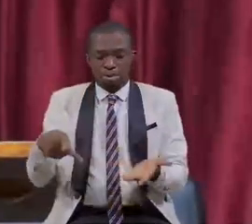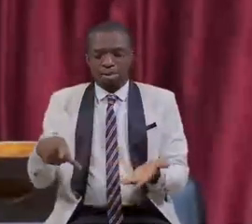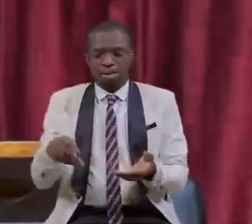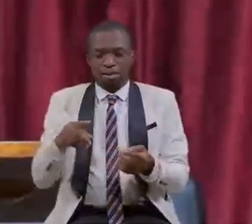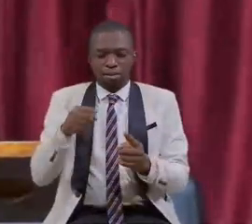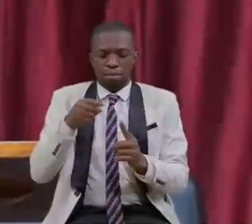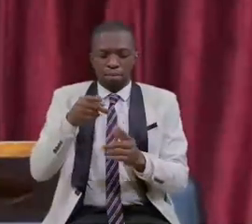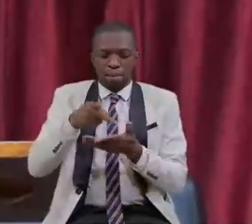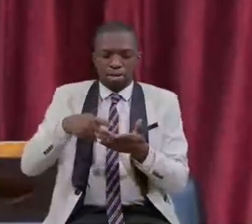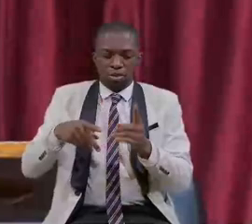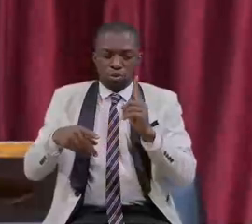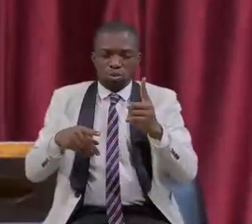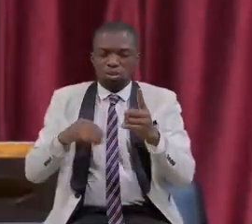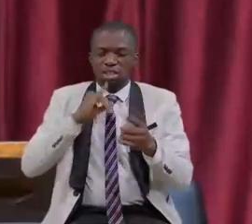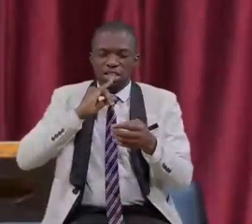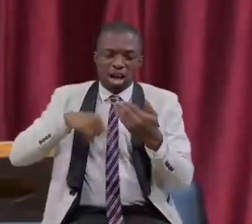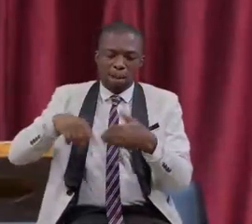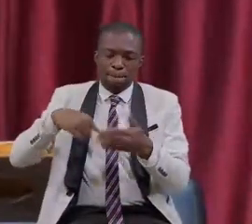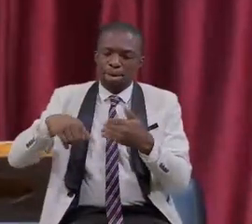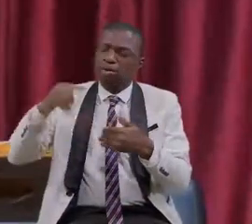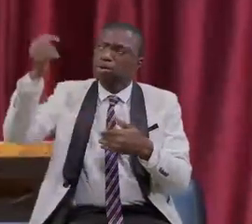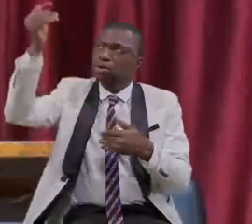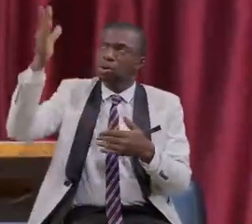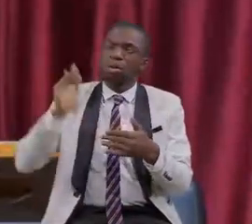La première partie s'adresse à Dieu, notre Père.